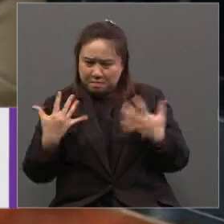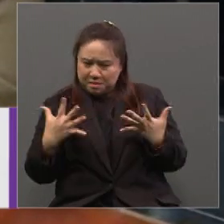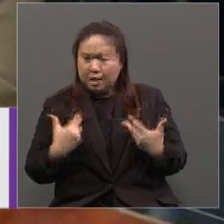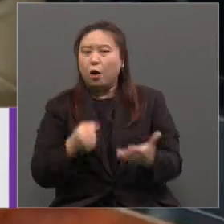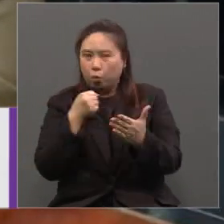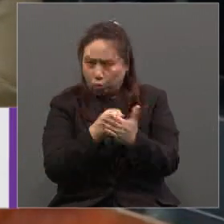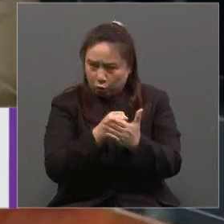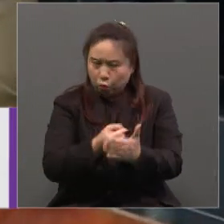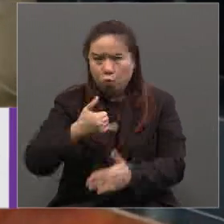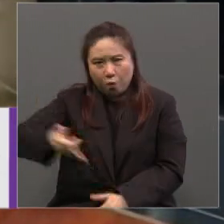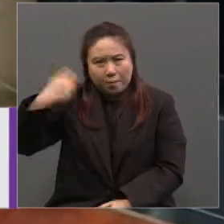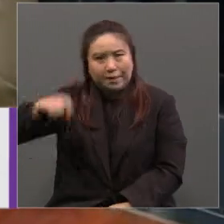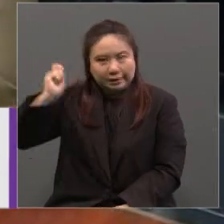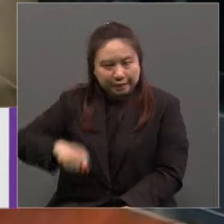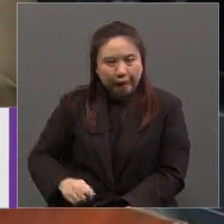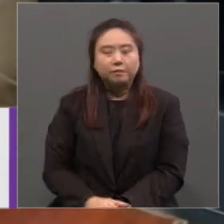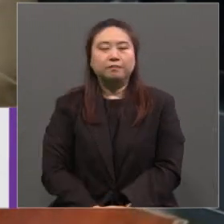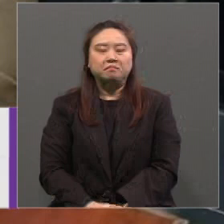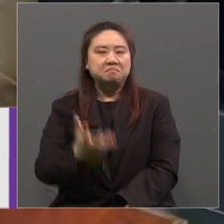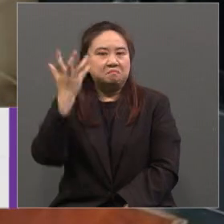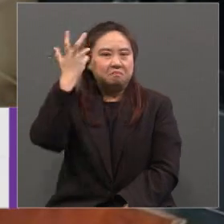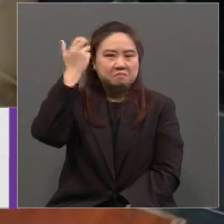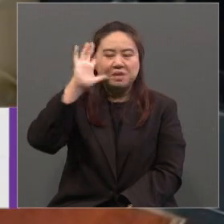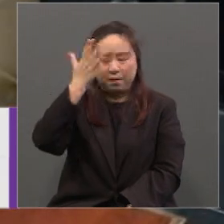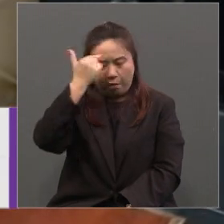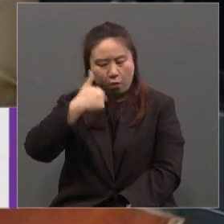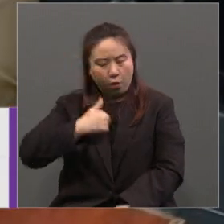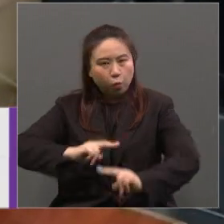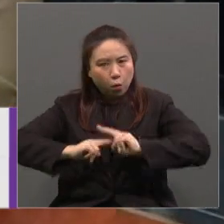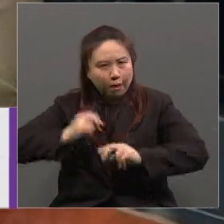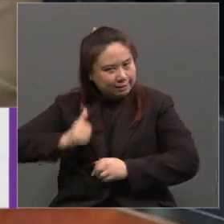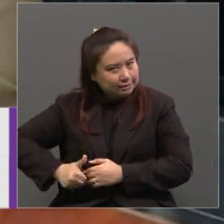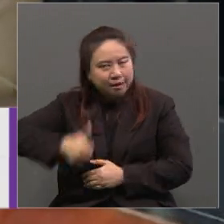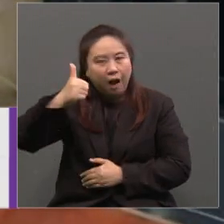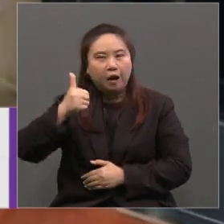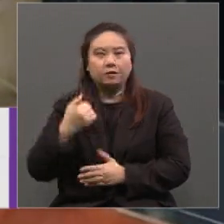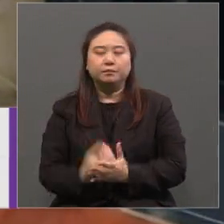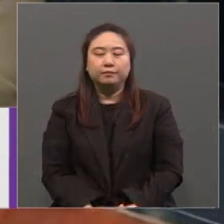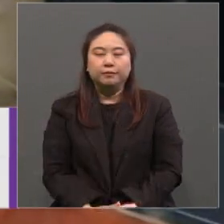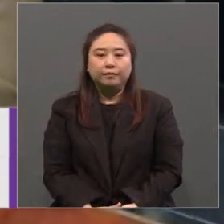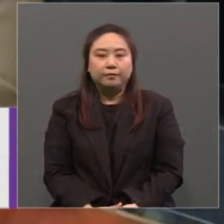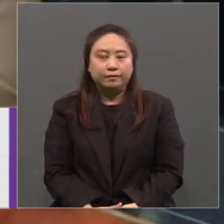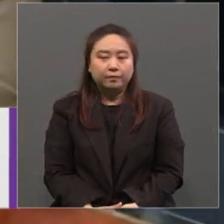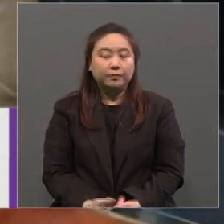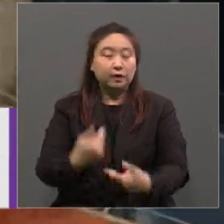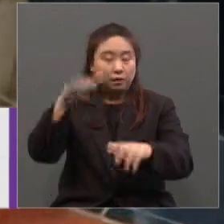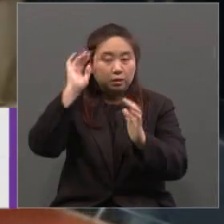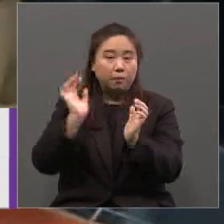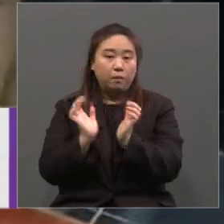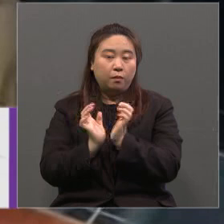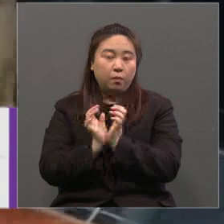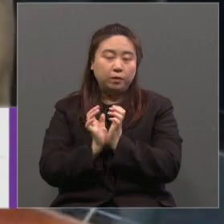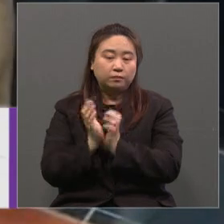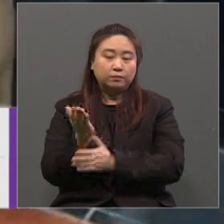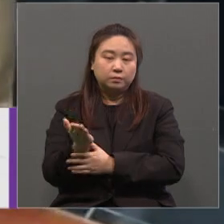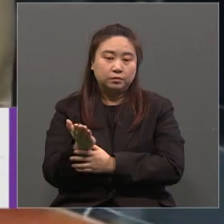อต่อสู้คดีในชั้นศาลไม่กังวลด้วยนะคะเพราะเชื่อมั่นว่าตนเองจะชนะคดีแน่นอนทางด้านของพลตำรวจตรีถิ